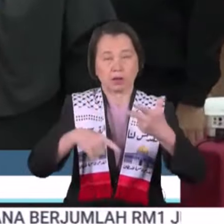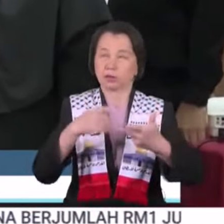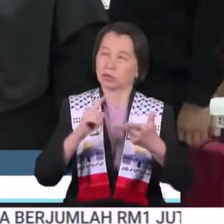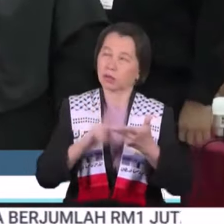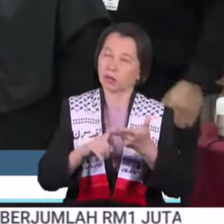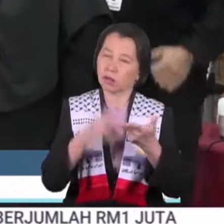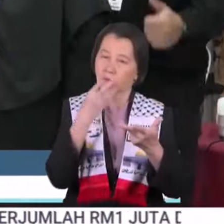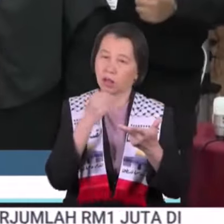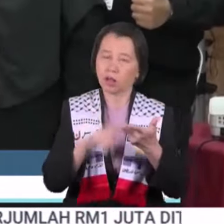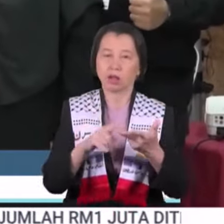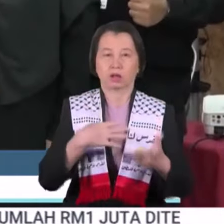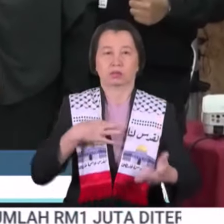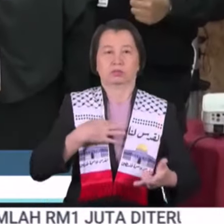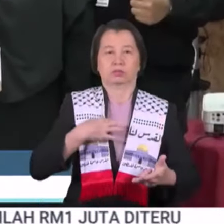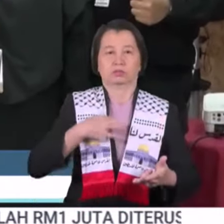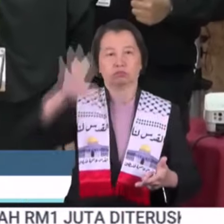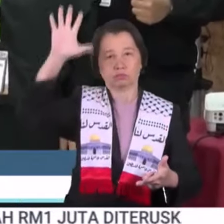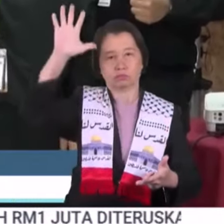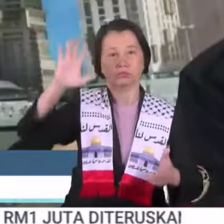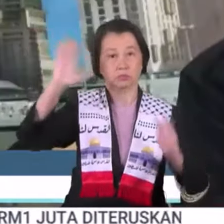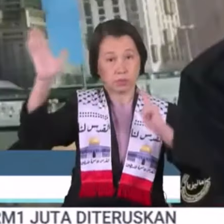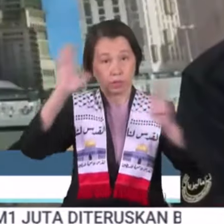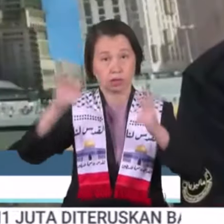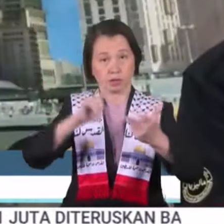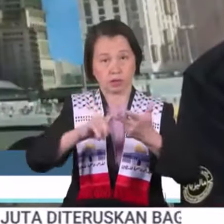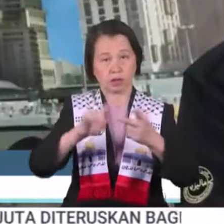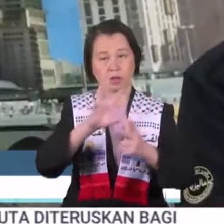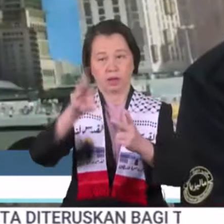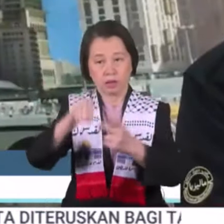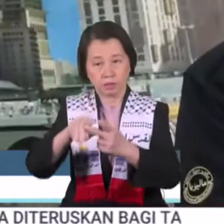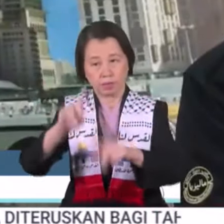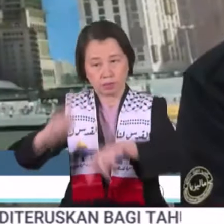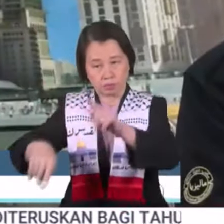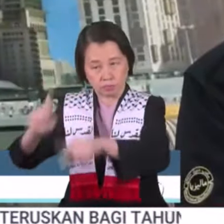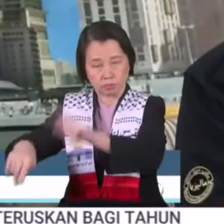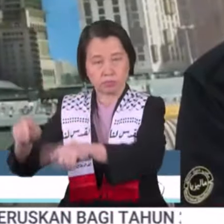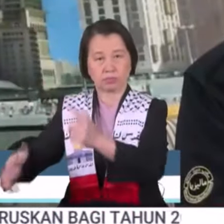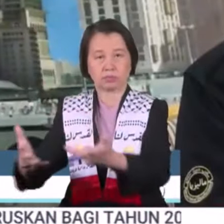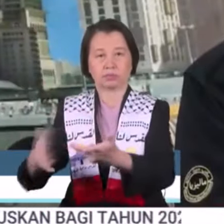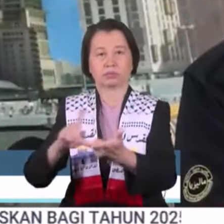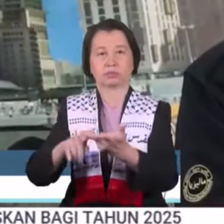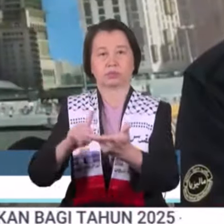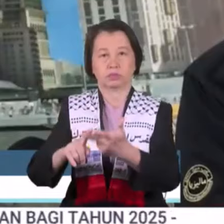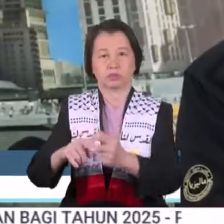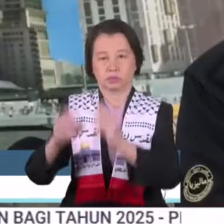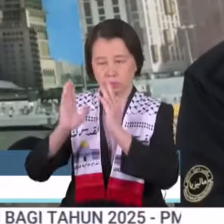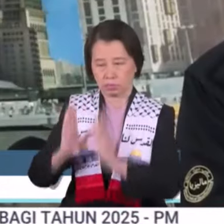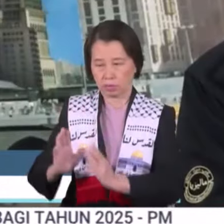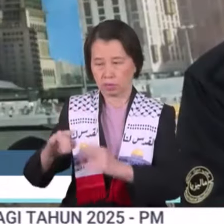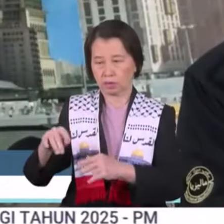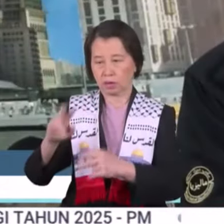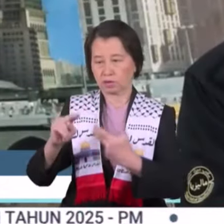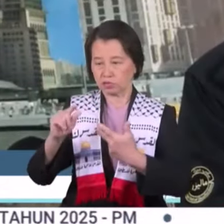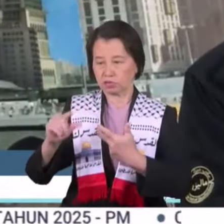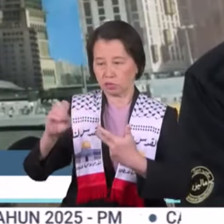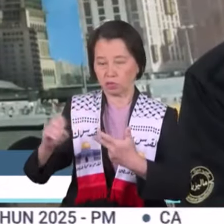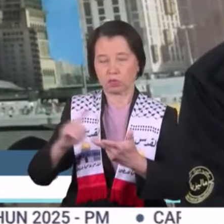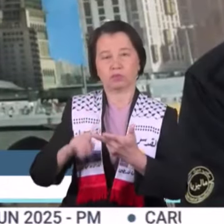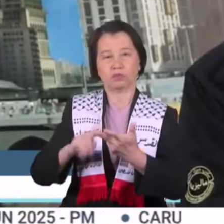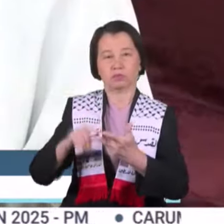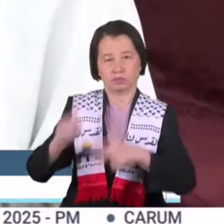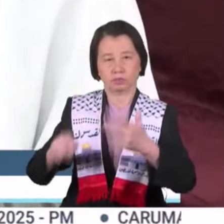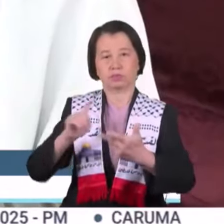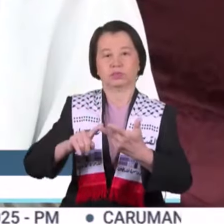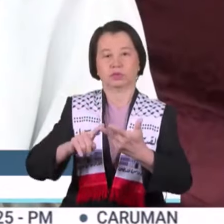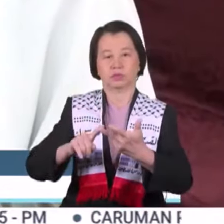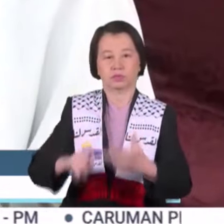segi sukarelawan di Malaysia, terlibat dalam pelbagai badan-badan, NGO dan